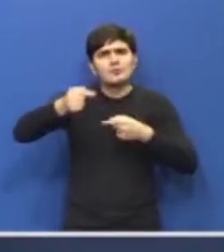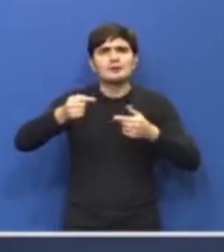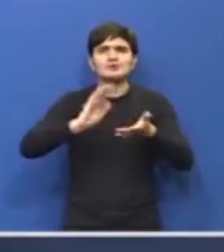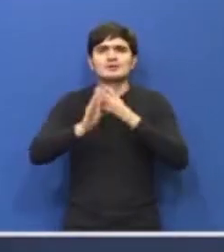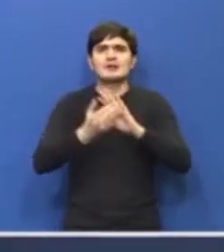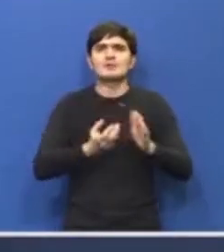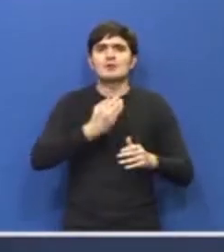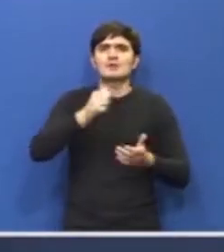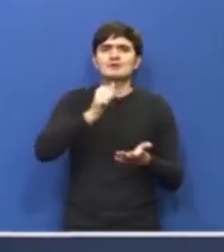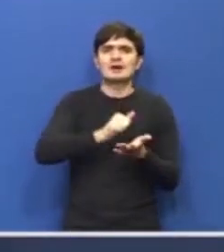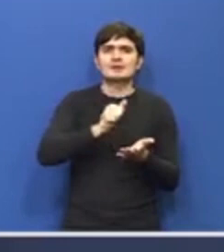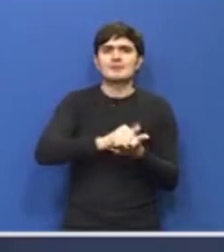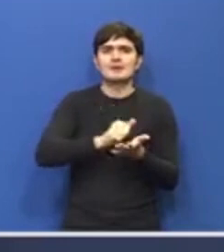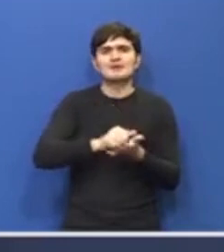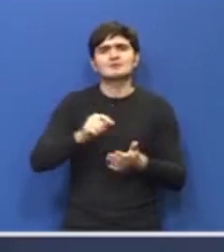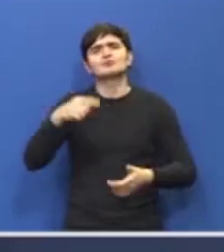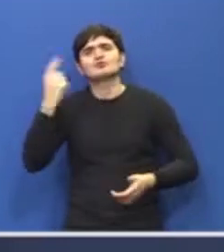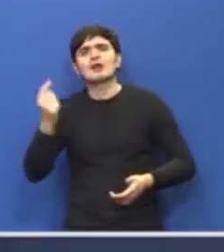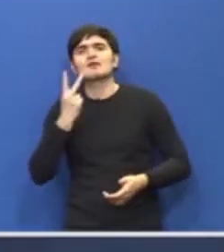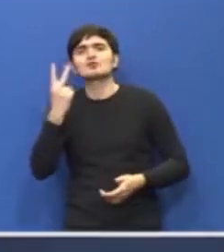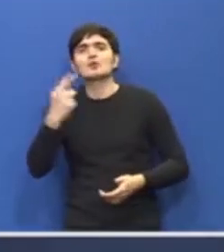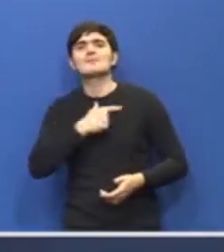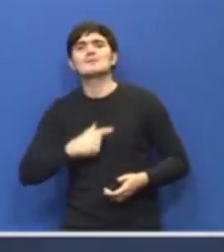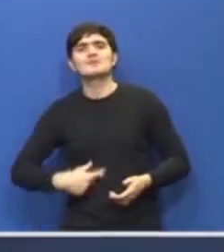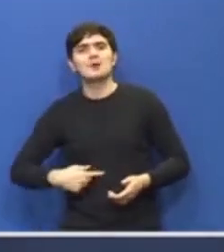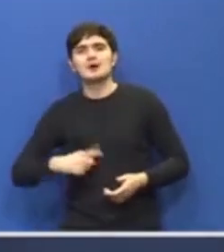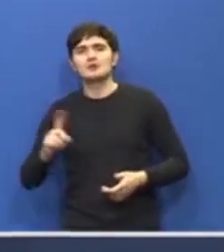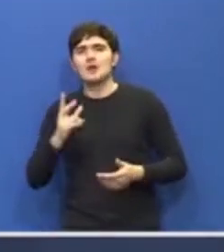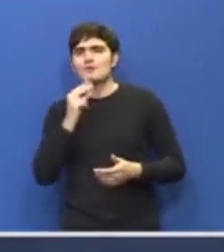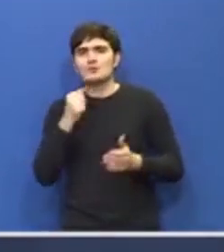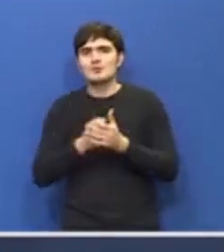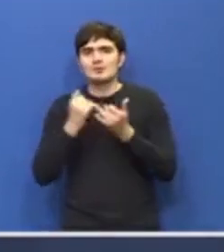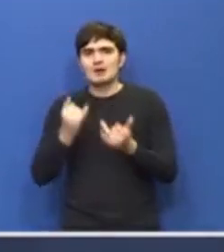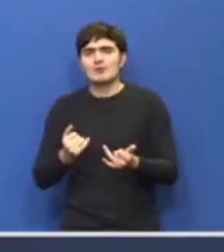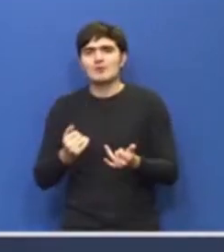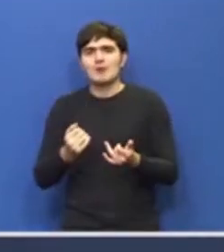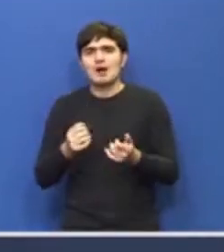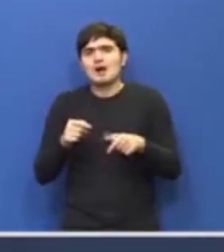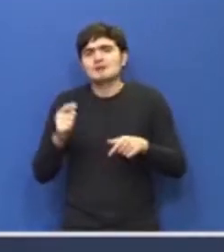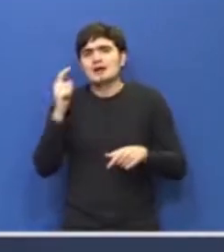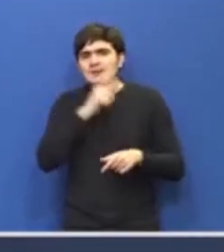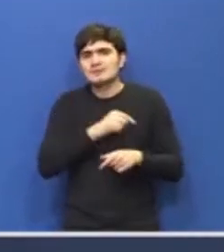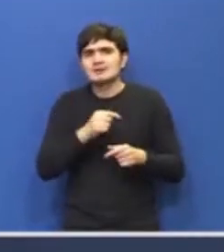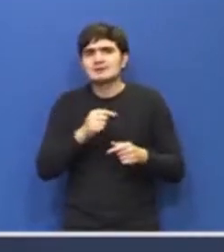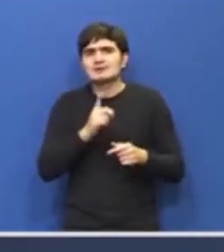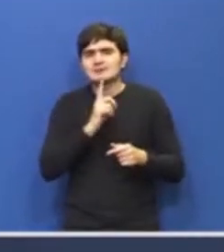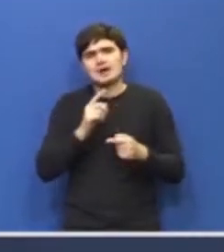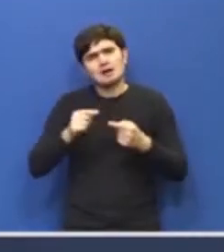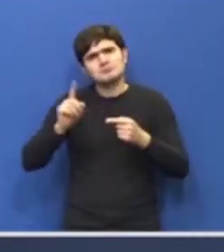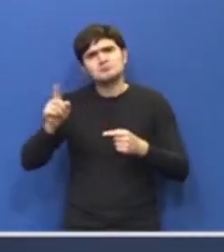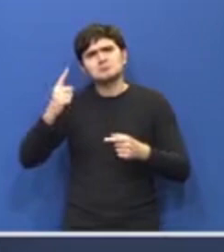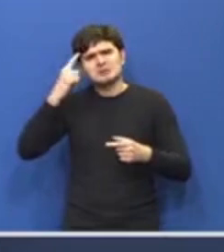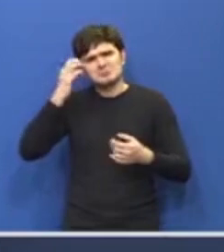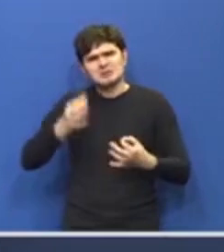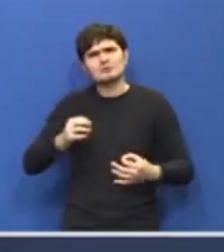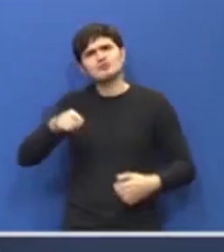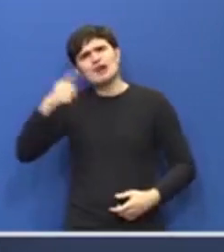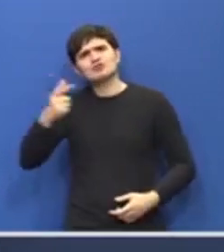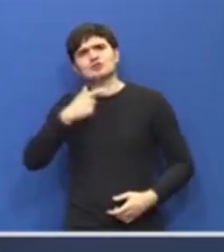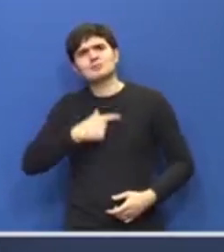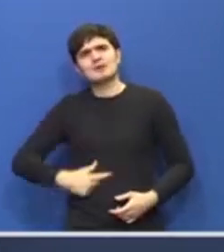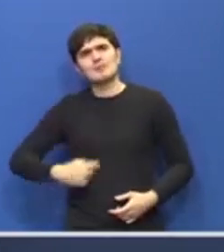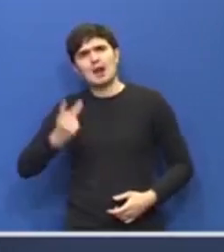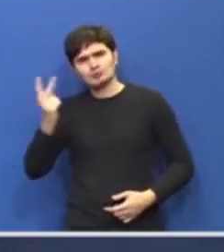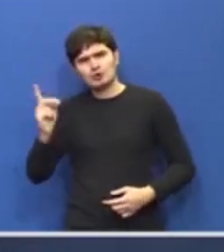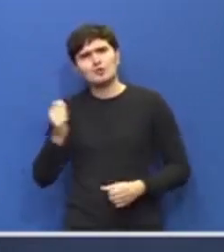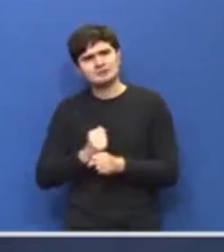această conferință presă cu ceilalți doi primari, n-am apucat încă să vorbesc, deci asta e motivul pentru care lipsesc din enumerare, dar sunt convins că și dumnealor își vor